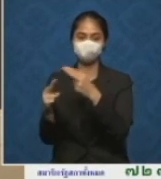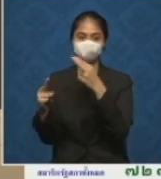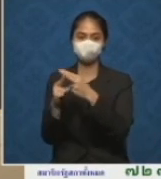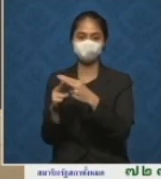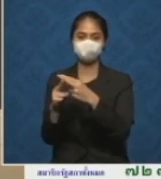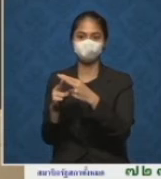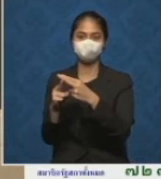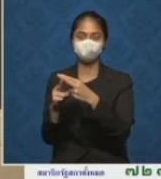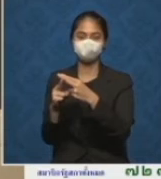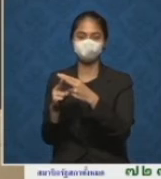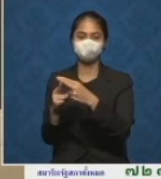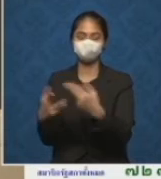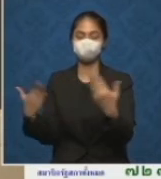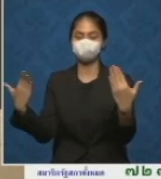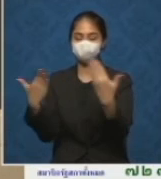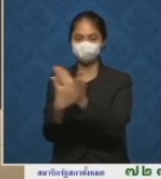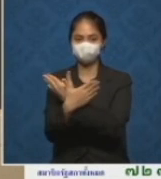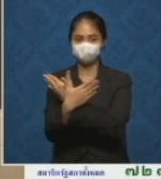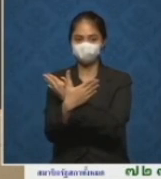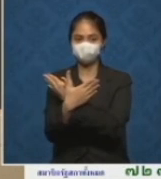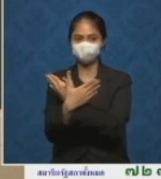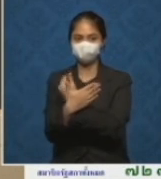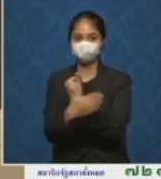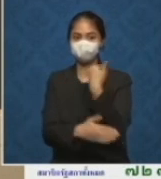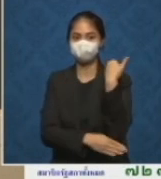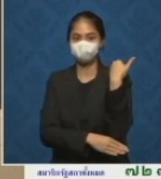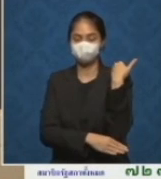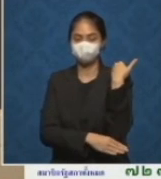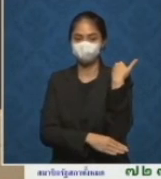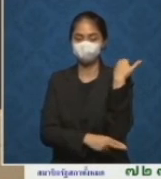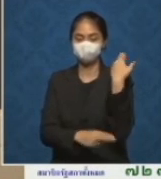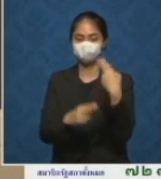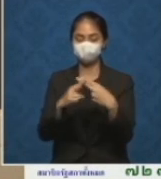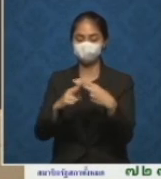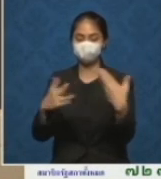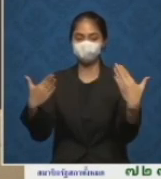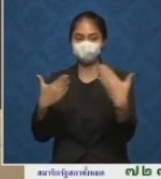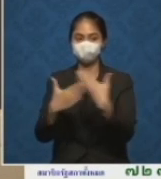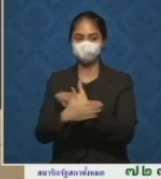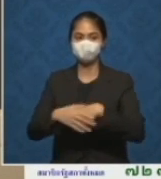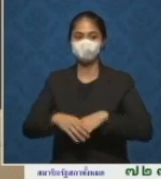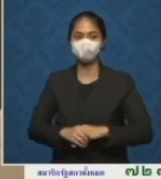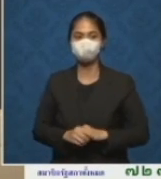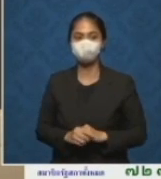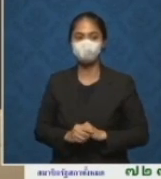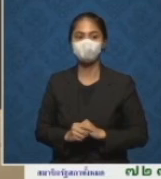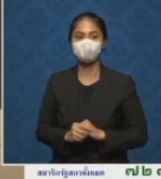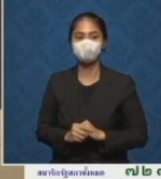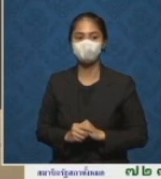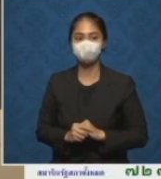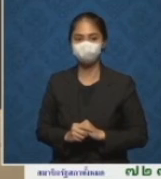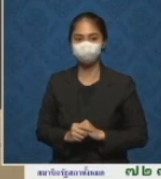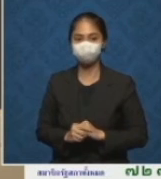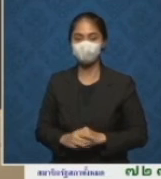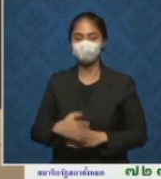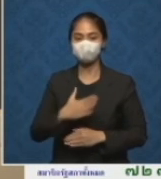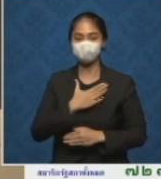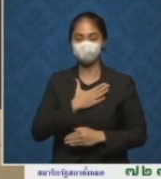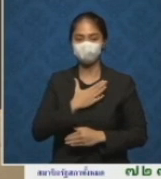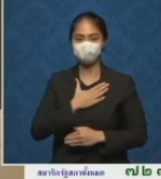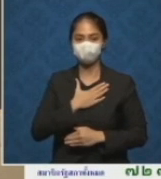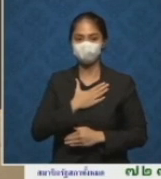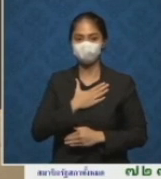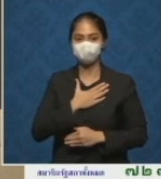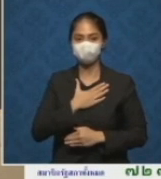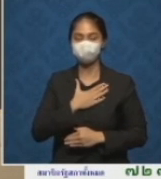การวิสามัญพระราชบัญญัติการศึกษาแห่งชาตินะครับขอเชิญนะครับ ท่านประธานรัฐสภาที่เคารพดิฉันมณพรเจริญ